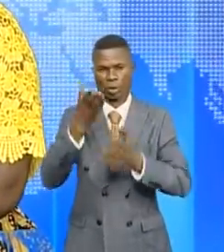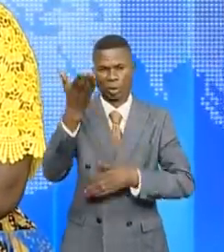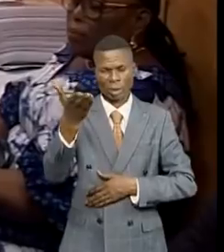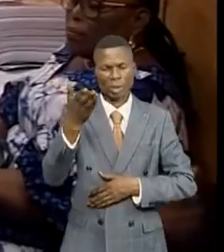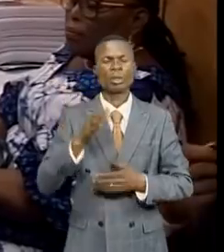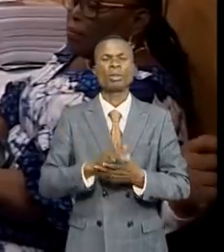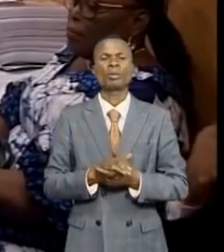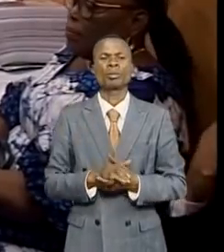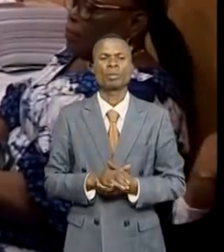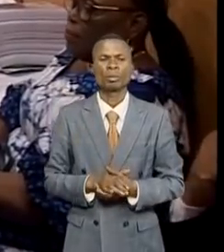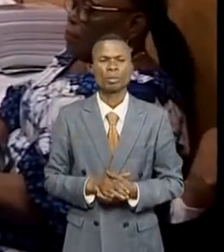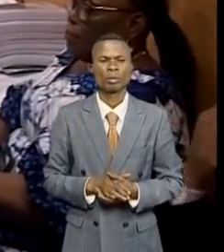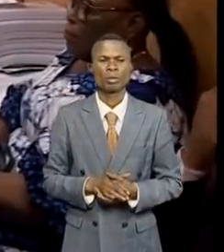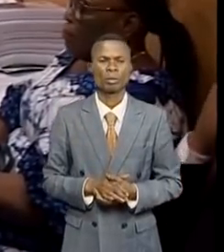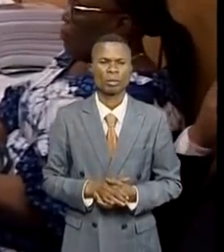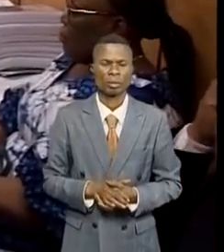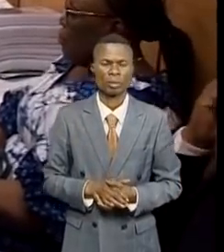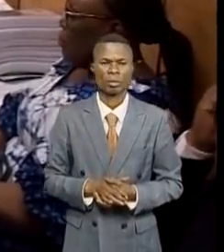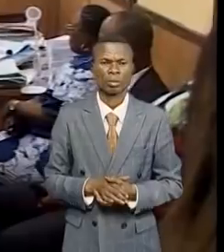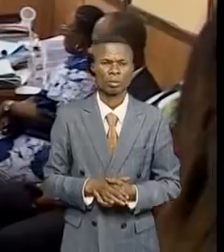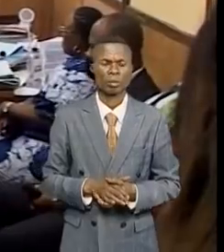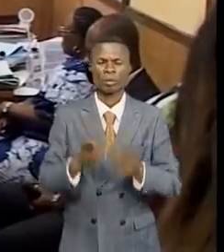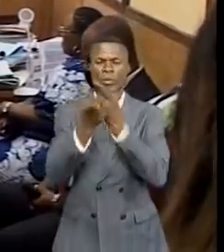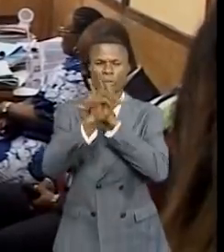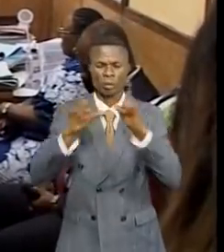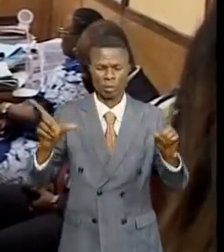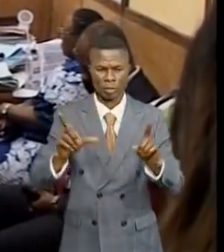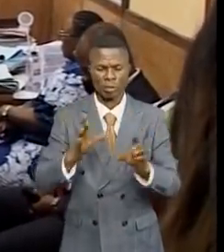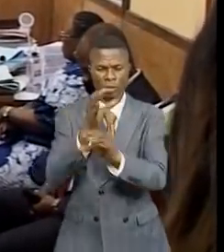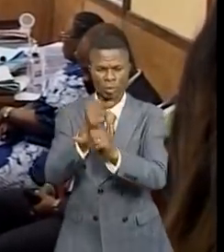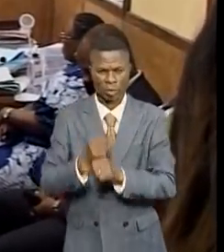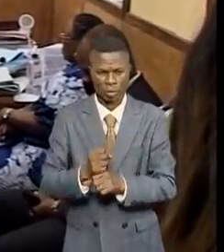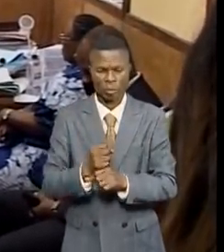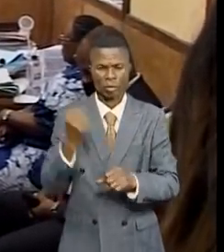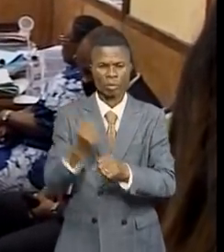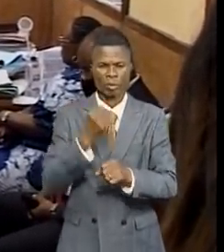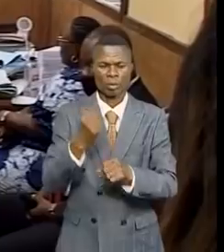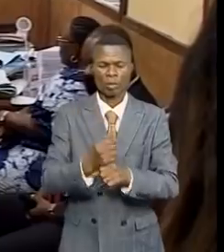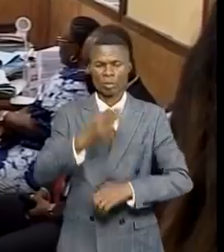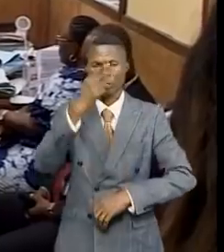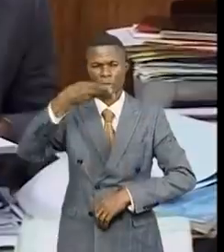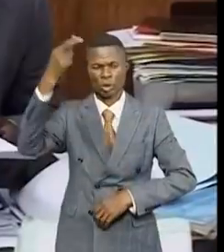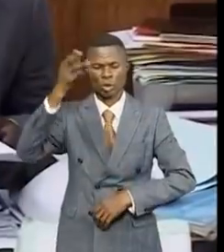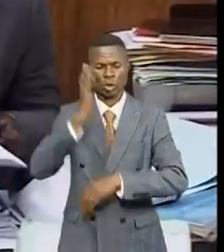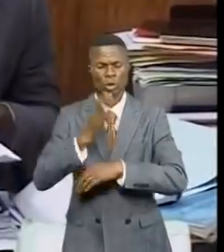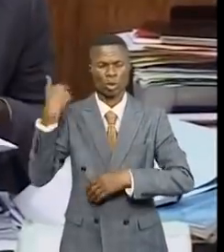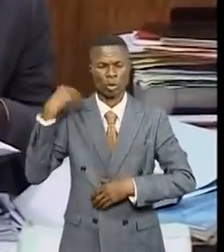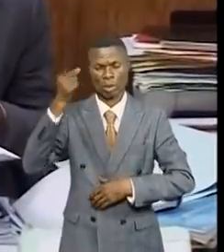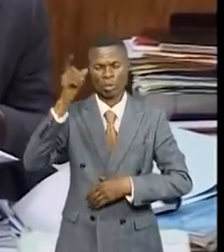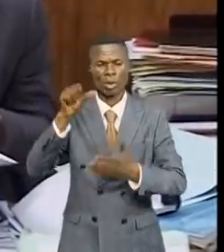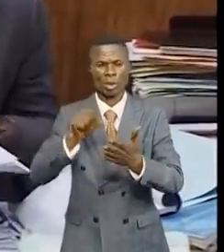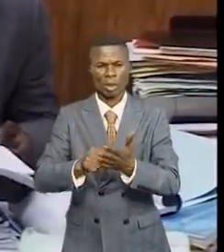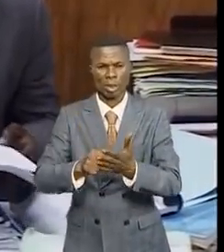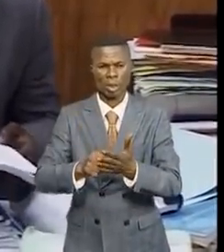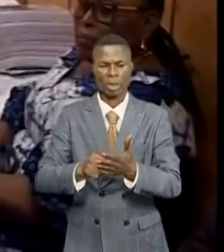Kabala. Des requêtes en référence et liberté sont réceptionnées par le service attitré du Conseil d'État. La première est celle